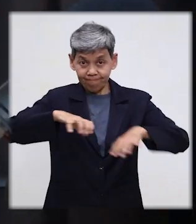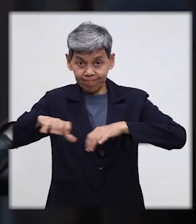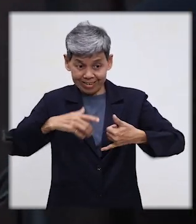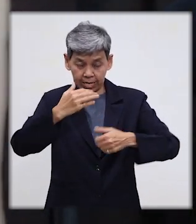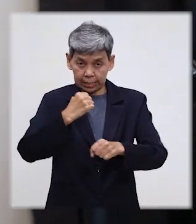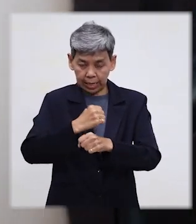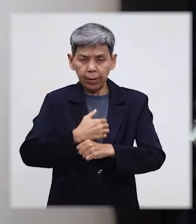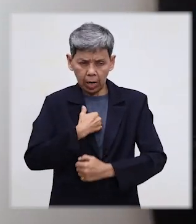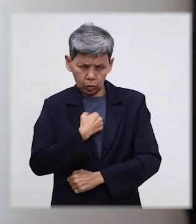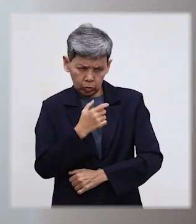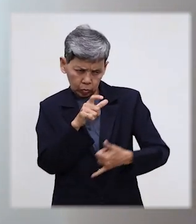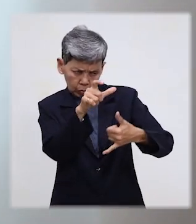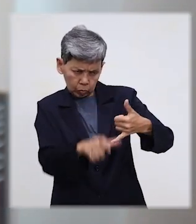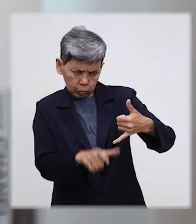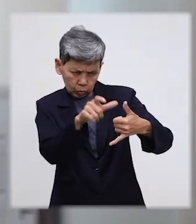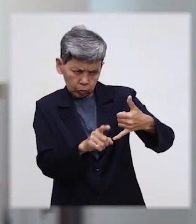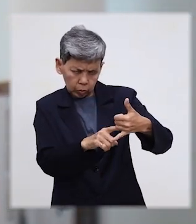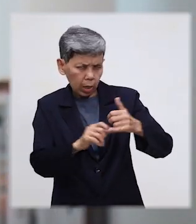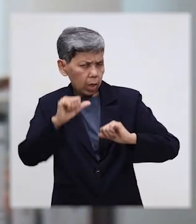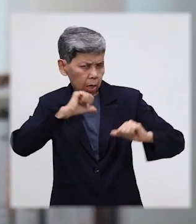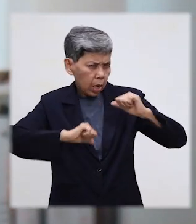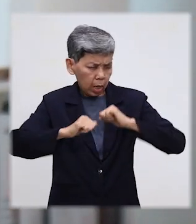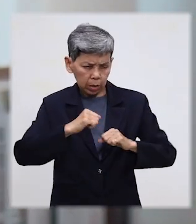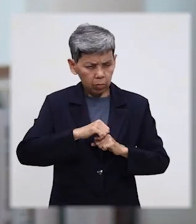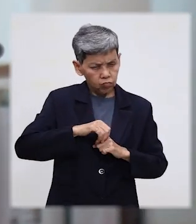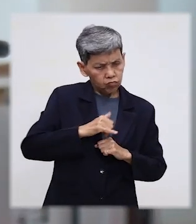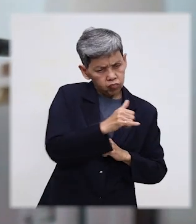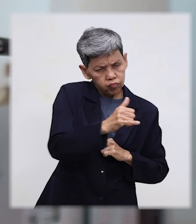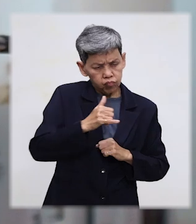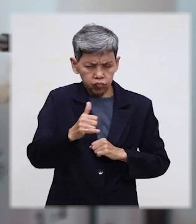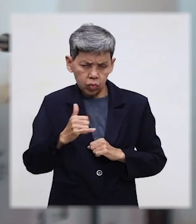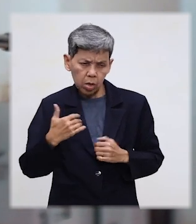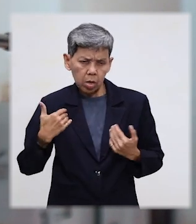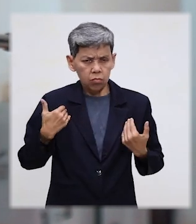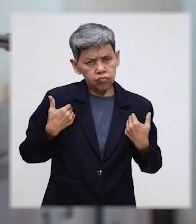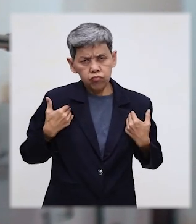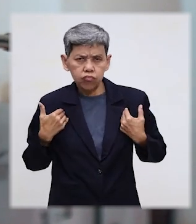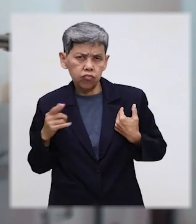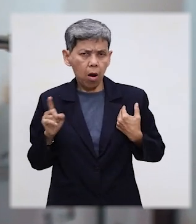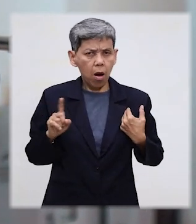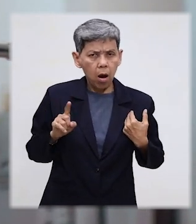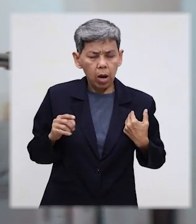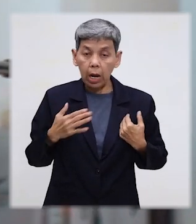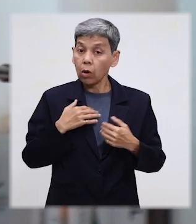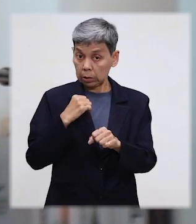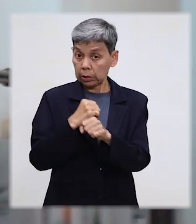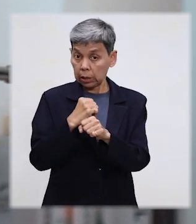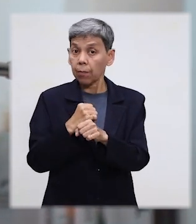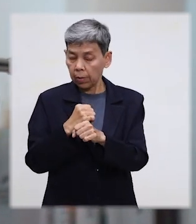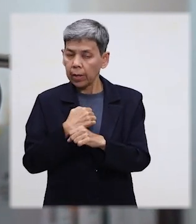นเนี่ยเหมือนเราก็ต้องรู้ก่อนว่าตัวละครเนี่ยจะต้องเคลื่อนไหวยังไงบุคลิกเป็นยังไงสิ่งหนึ่งที่ต้องทำ